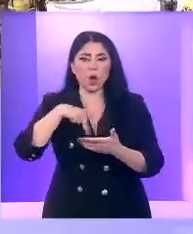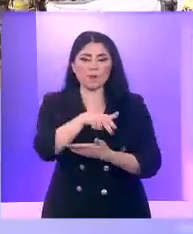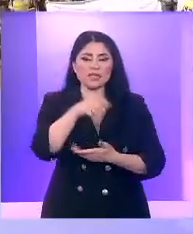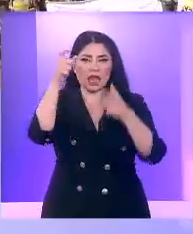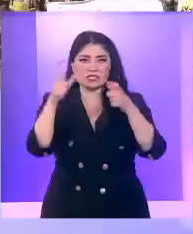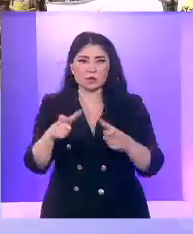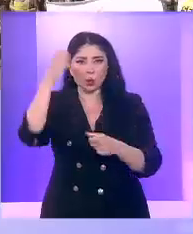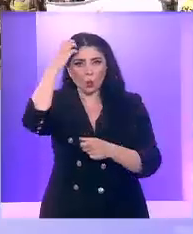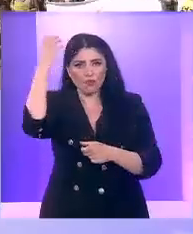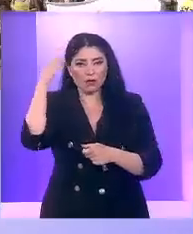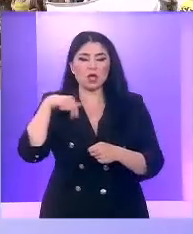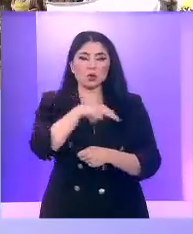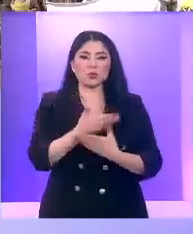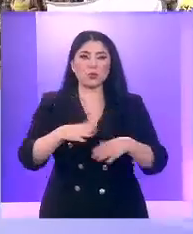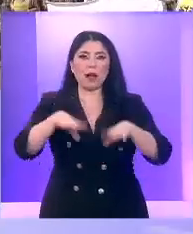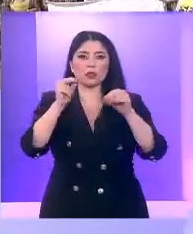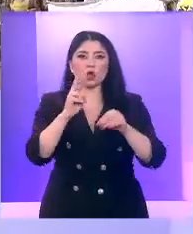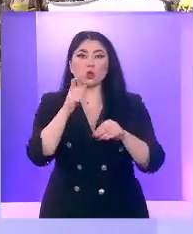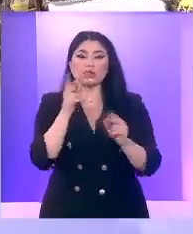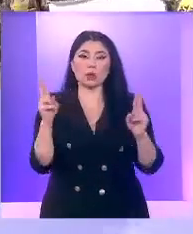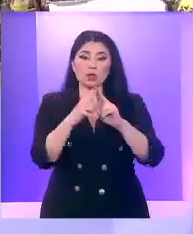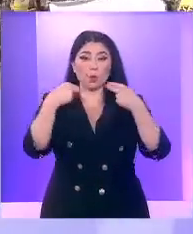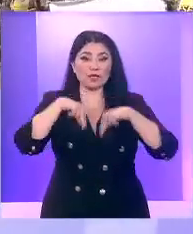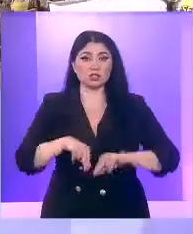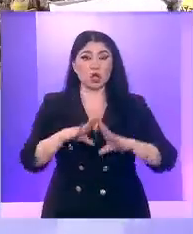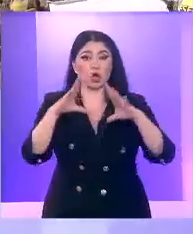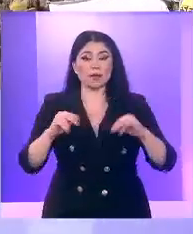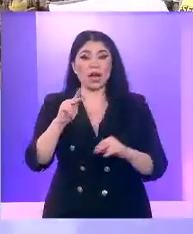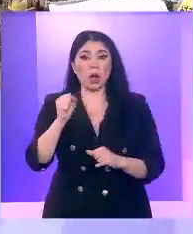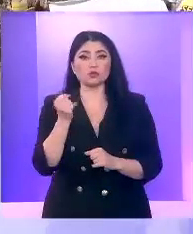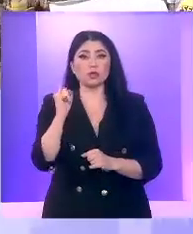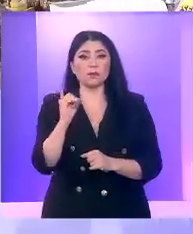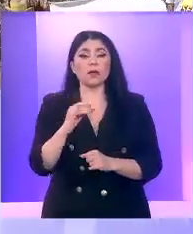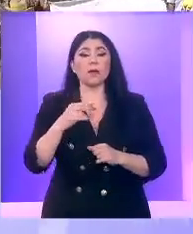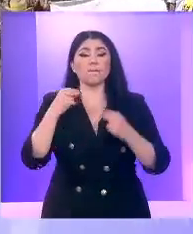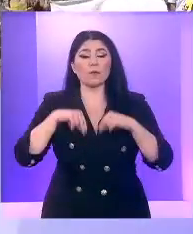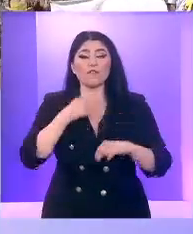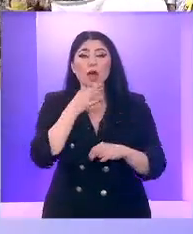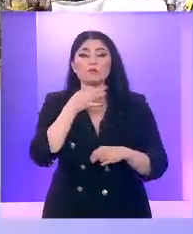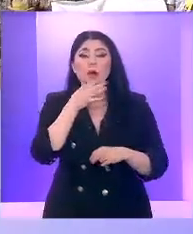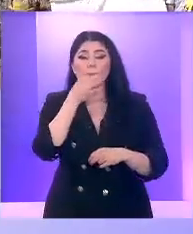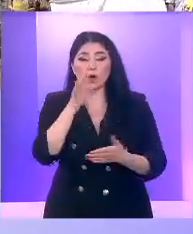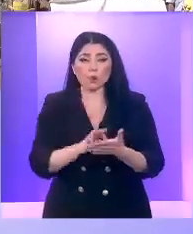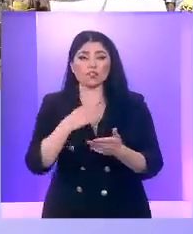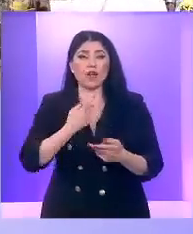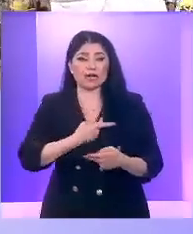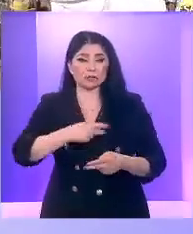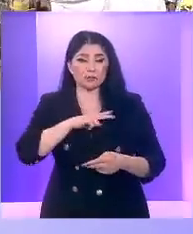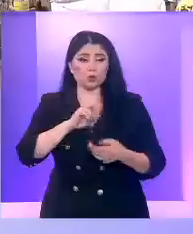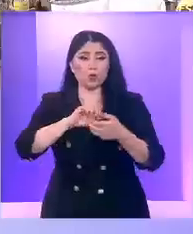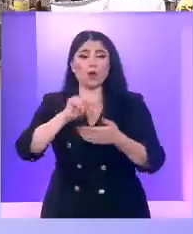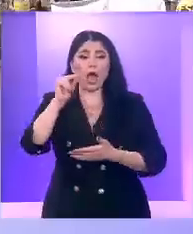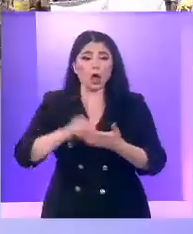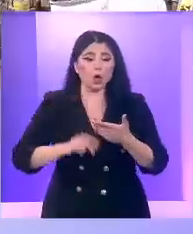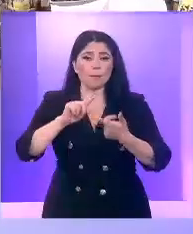sediul guvernului la Palatul Cotroceni, unde s-au întâlnit cu președintele Klaus Iohannis. El a promis că va gira un acord politic în coaliție pentru grila